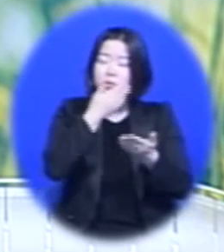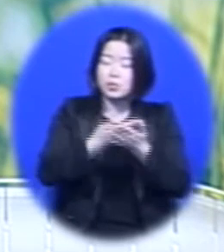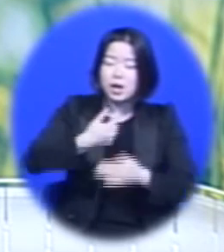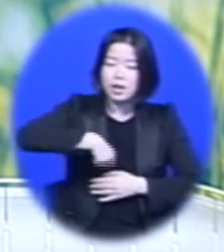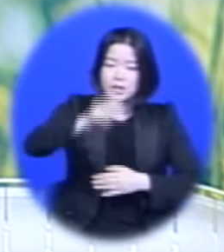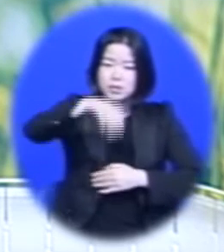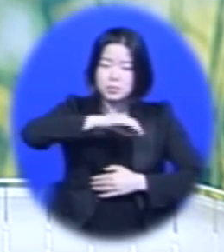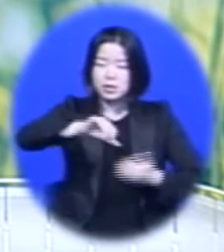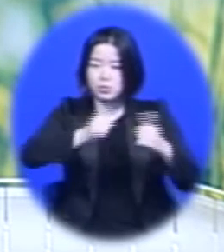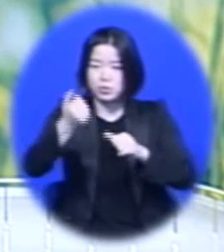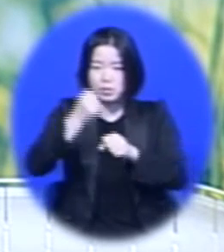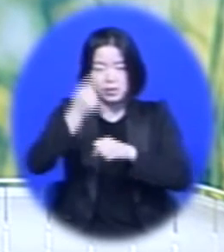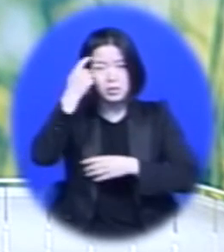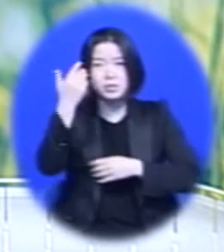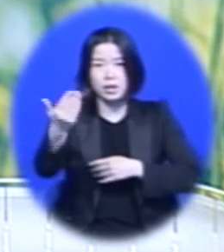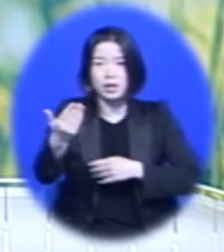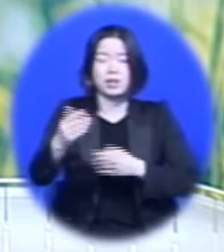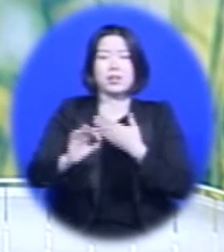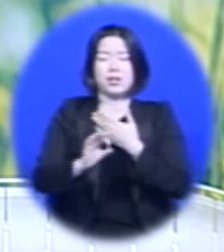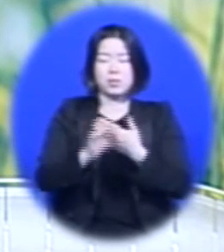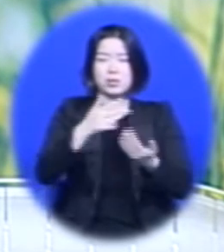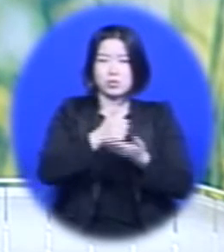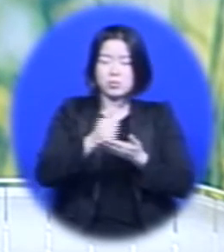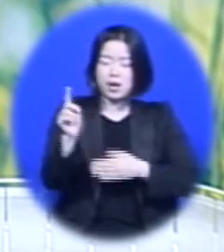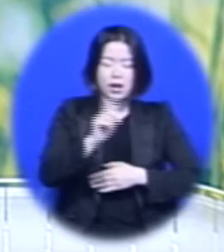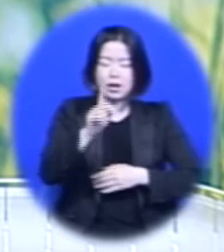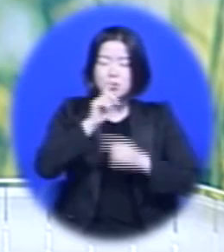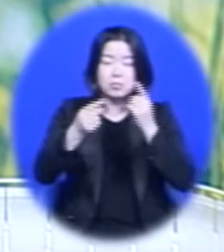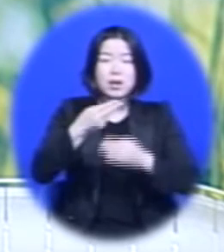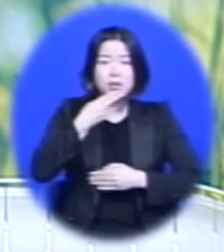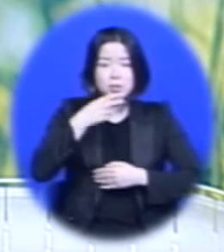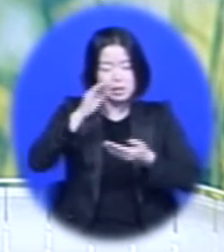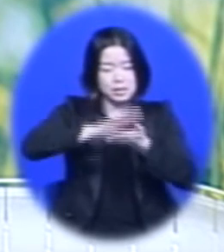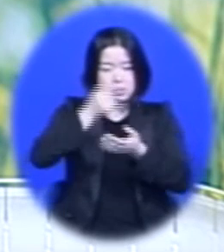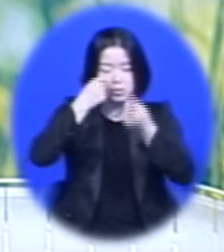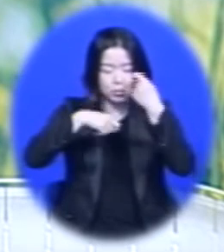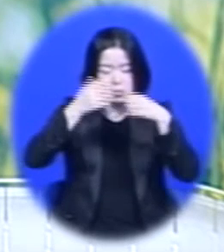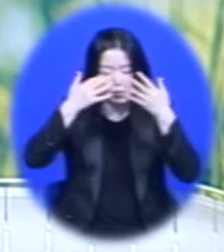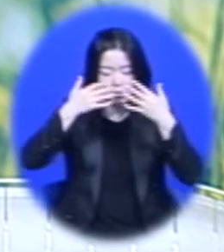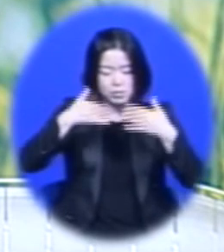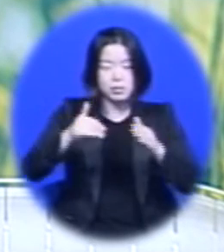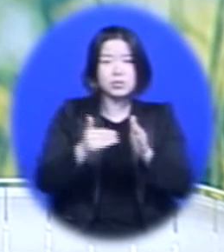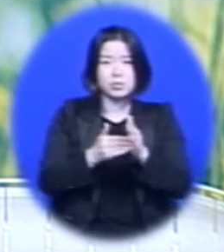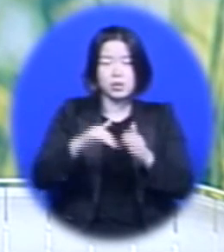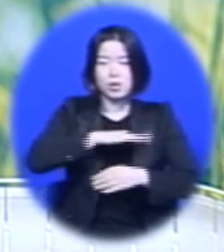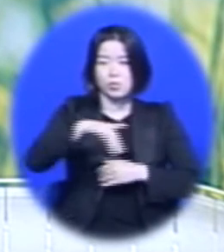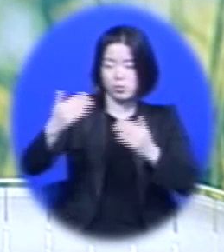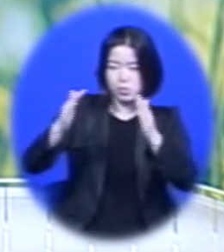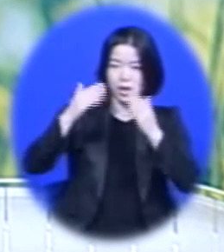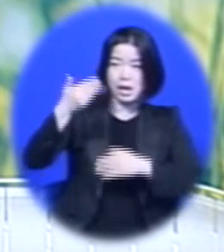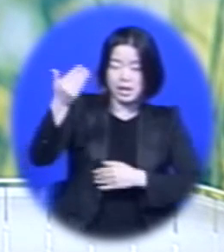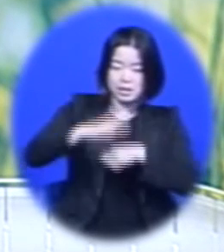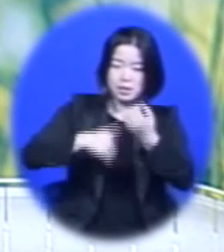죽게 하셨습니까? 라고 말씀드리면 주님은 아무 말 없이 그저 뜨거운 눈물만 흘리시며 우리를 향한 당신의